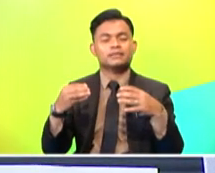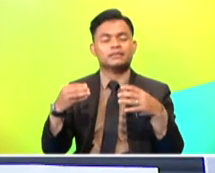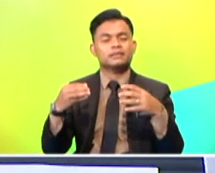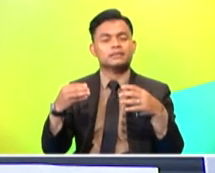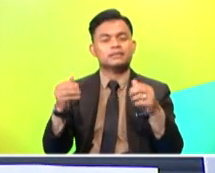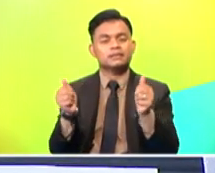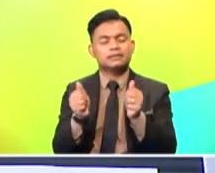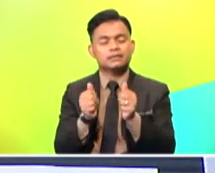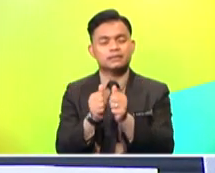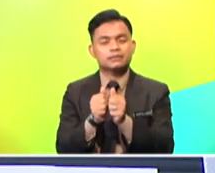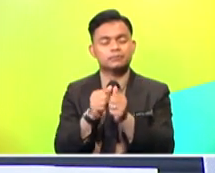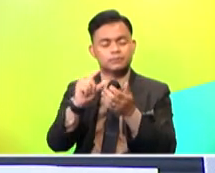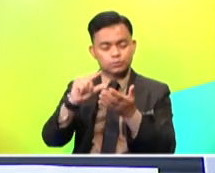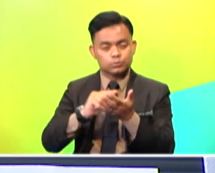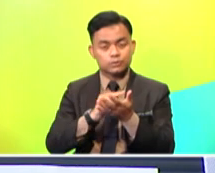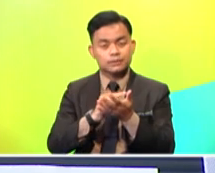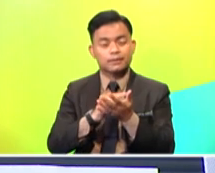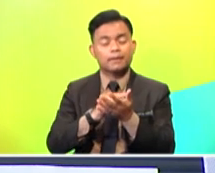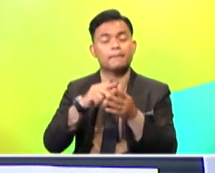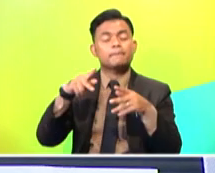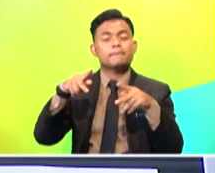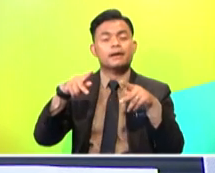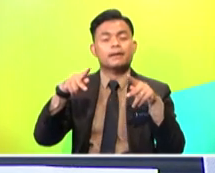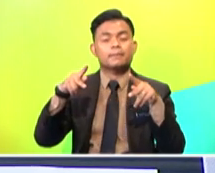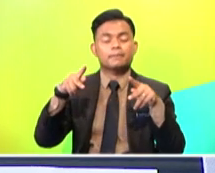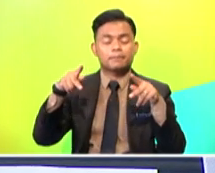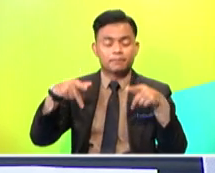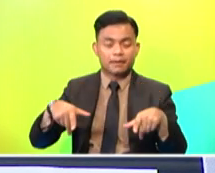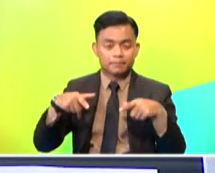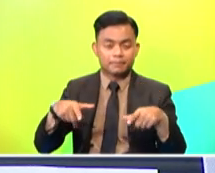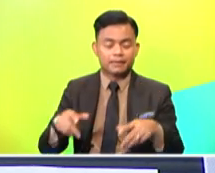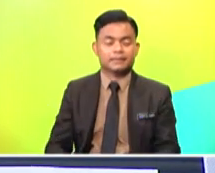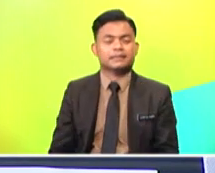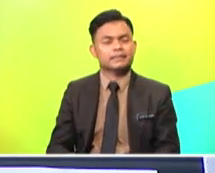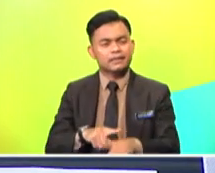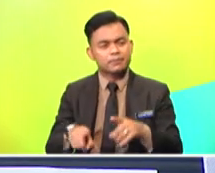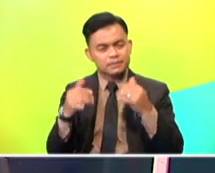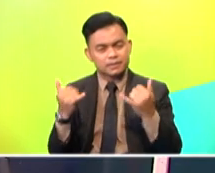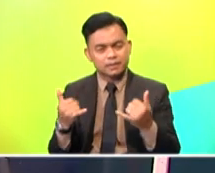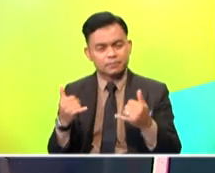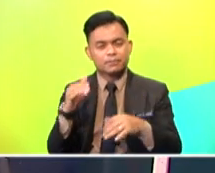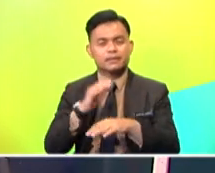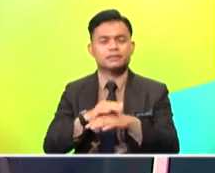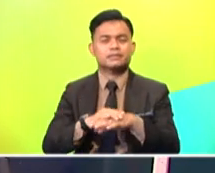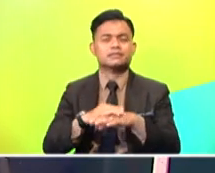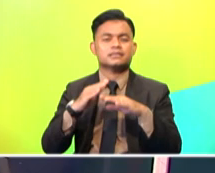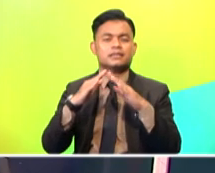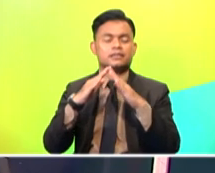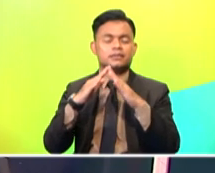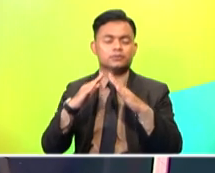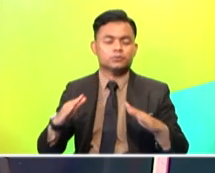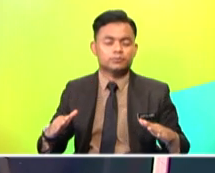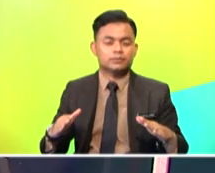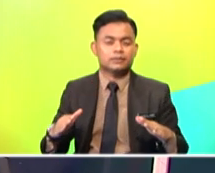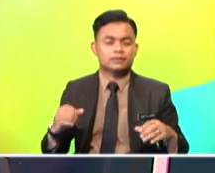dah banyak dibuat daripada rumah batu. Dah moden dah kan. Yes, betul. Dah moden. Okay. Lagi satu,